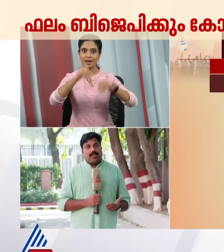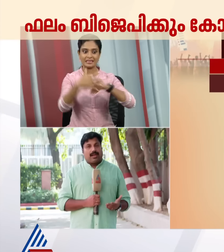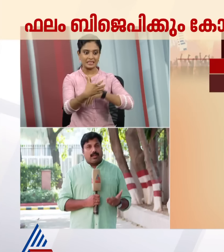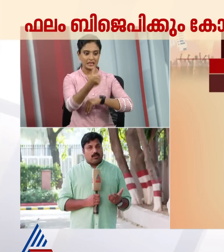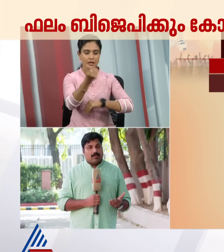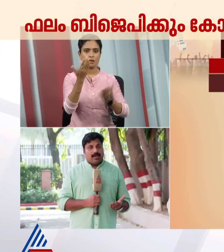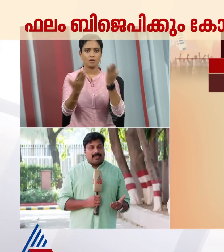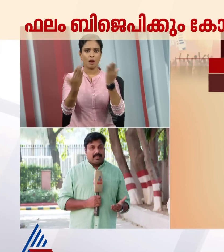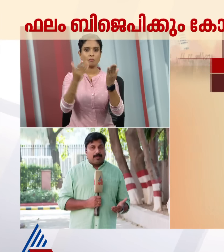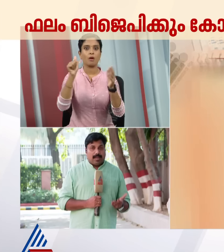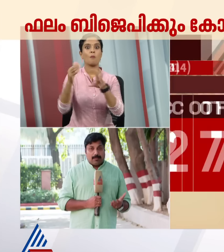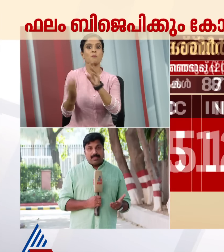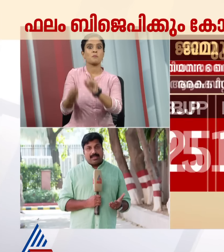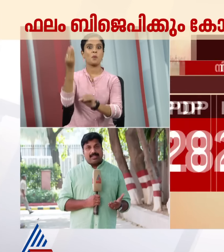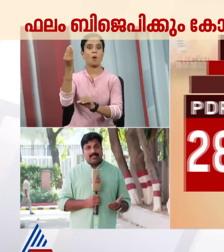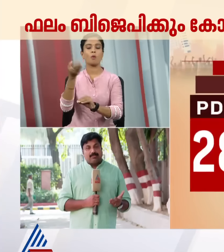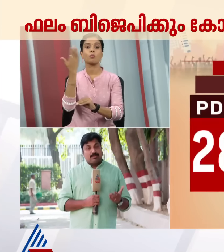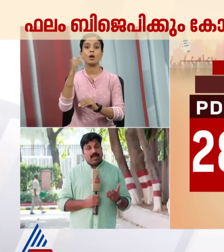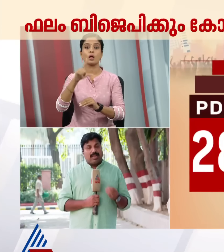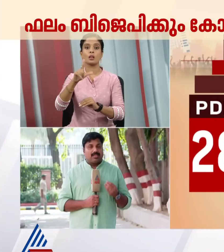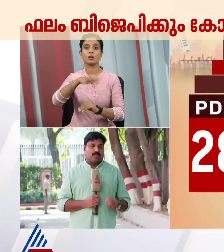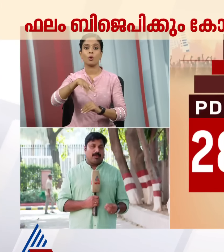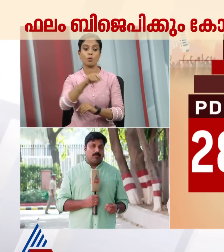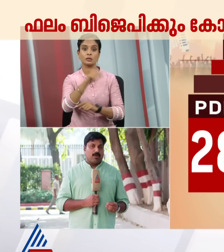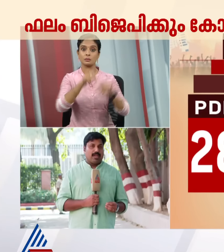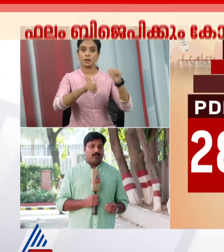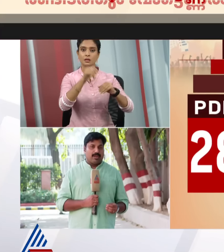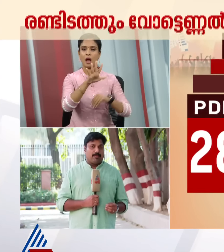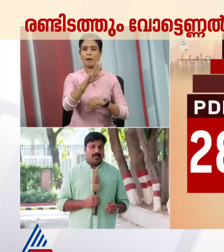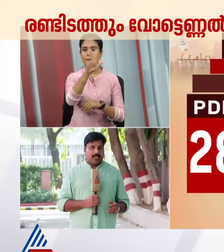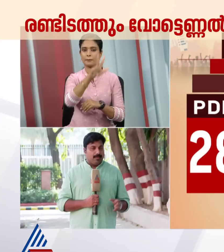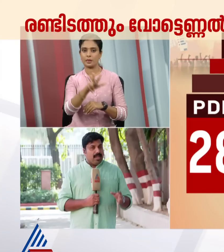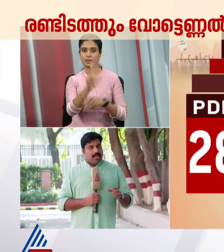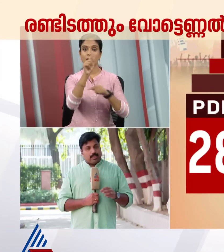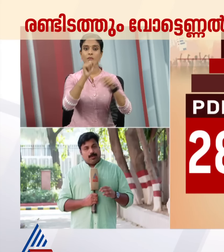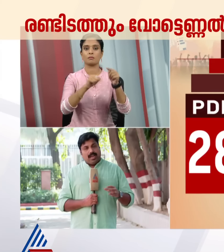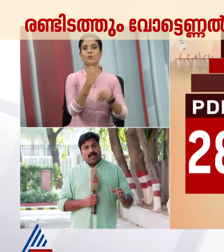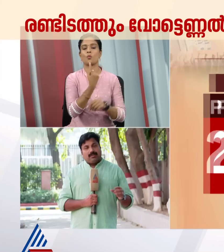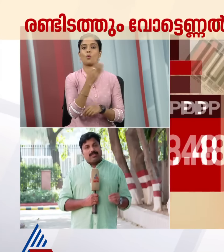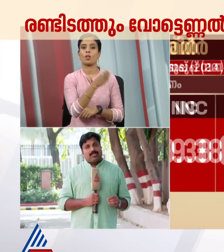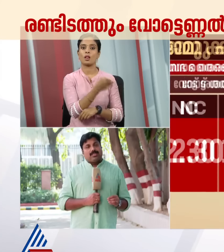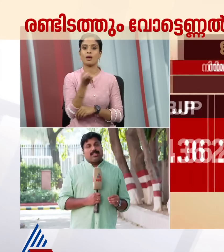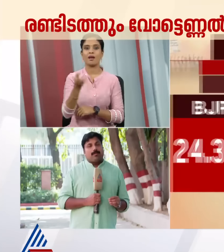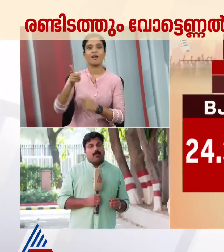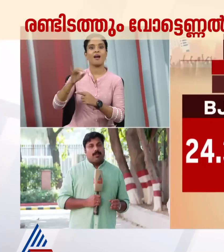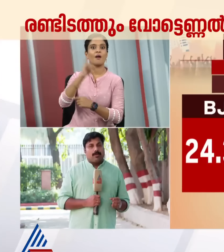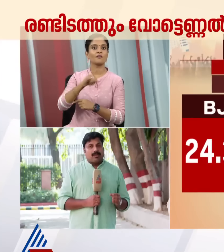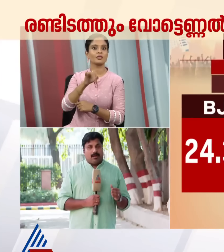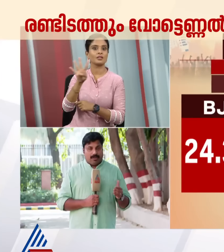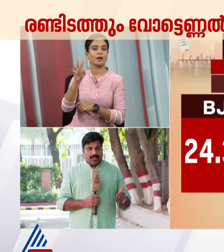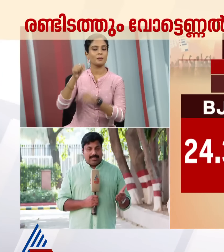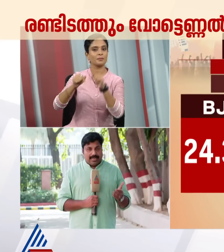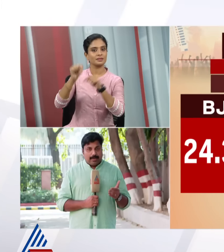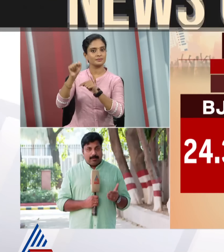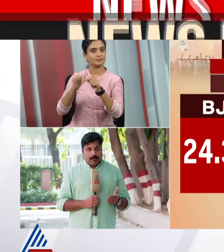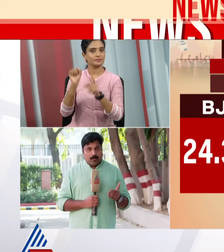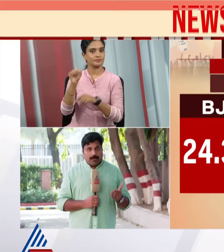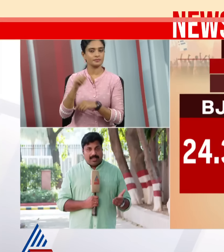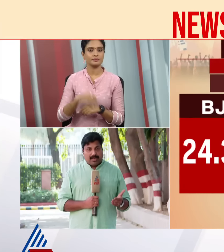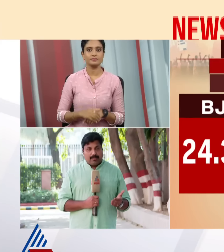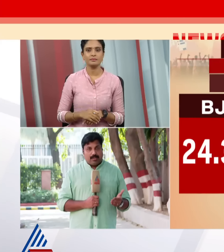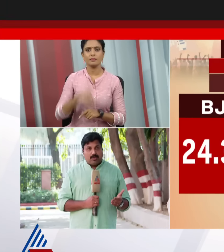പോളിംഗ് നിരക്കാണ്. ലോക്സഭാ തെരഞ്ഞെടുപ്പിൽ 58.46% പോളിംഗ് ആയിരുന്നു രേഖപ്പെടുത്തിയത്. കശ്മീരിലാകെ നമ്മൾ സഞ്ചരിച്ചു കഴിഞ്ഞപ്പോൾ നമുക്ക് അവിടെ നിന്ന് ജനങ്ങളുടെ